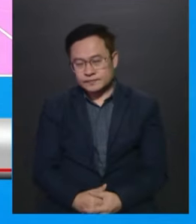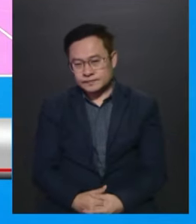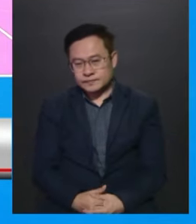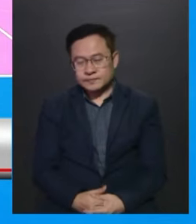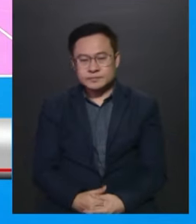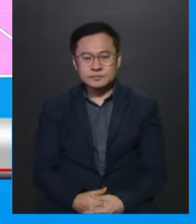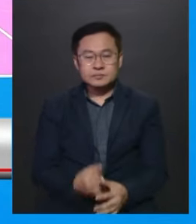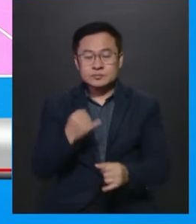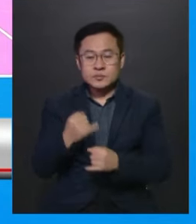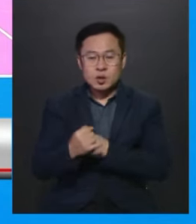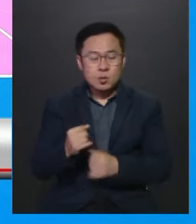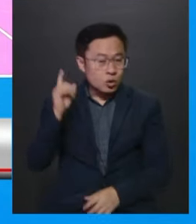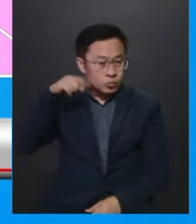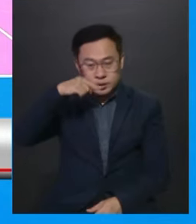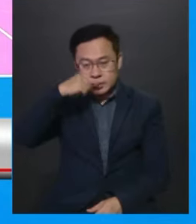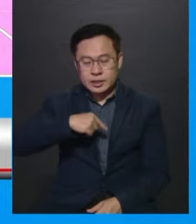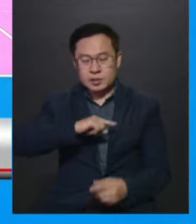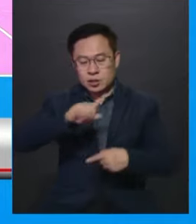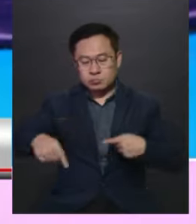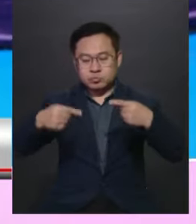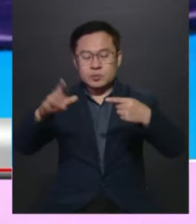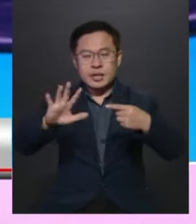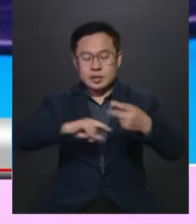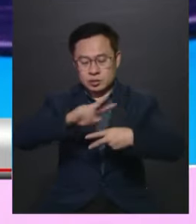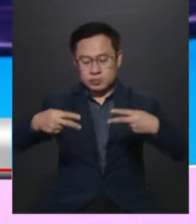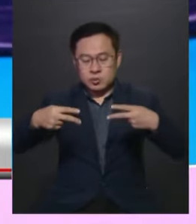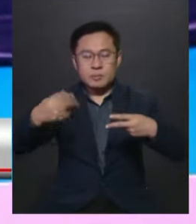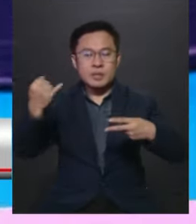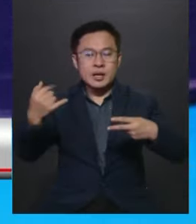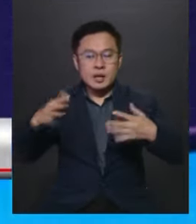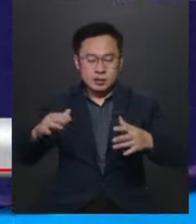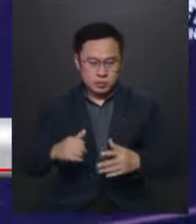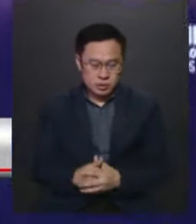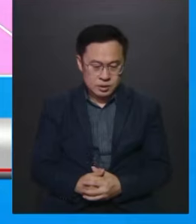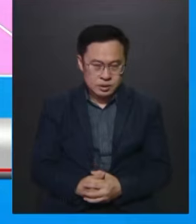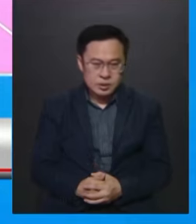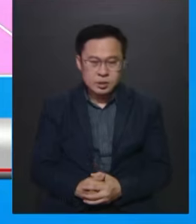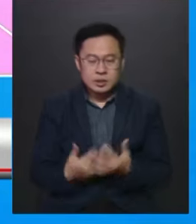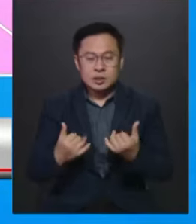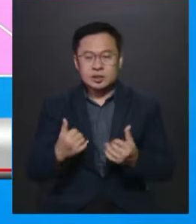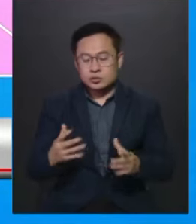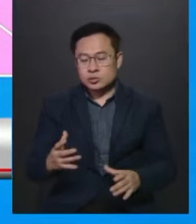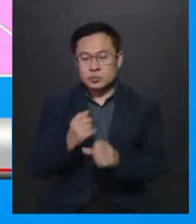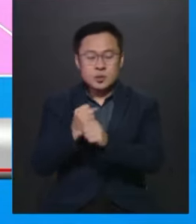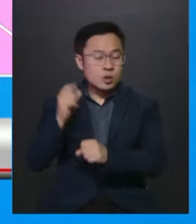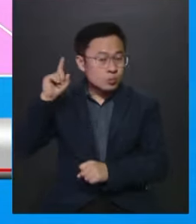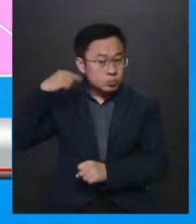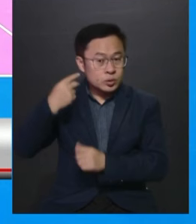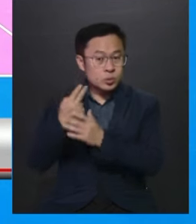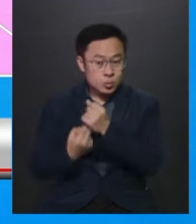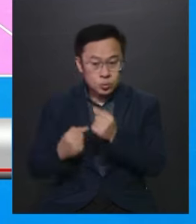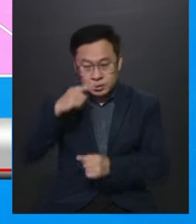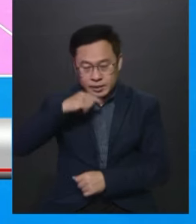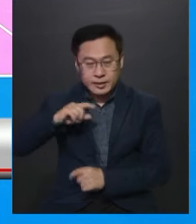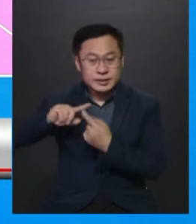2-6นะครับก็ทำให้สาวไทยก็พลาดเข้าชิงน ะ รายการนี้แต่ว่าหญิงเดี่ยวไม่ได้แชมป์แต่หญิงคู่มีแชมป์นะ ก็เดี๋